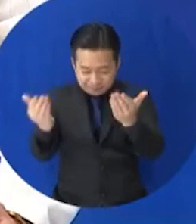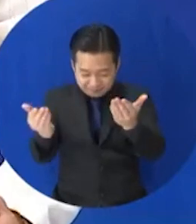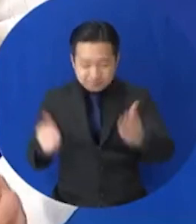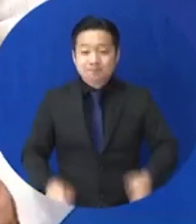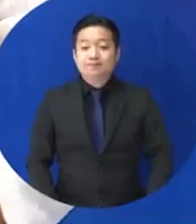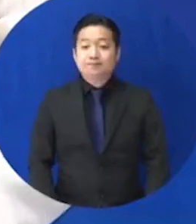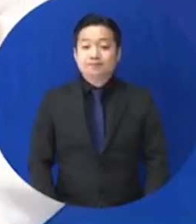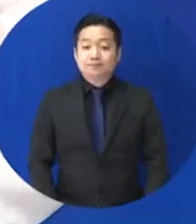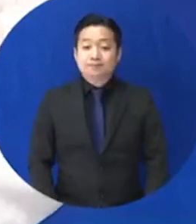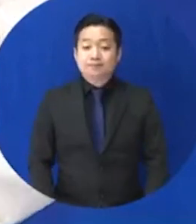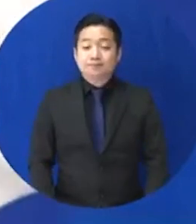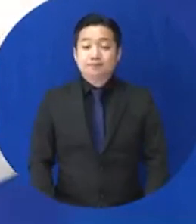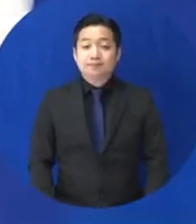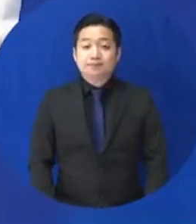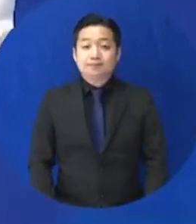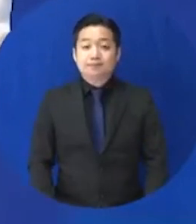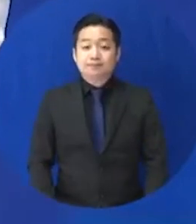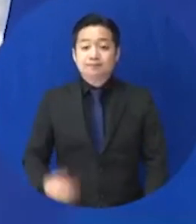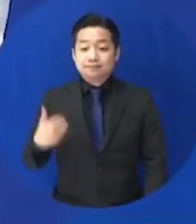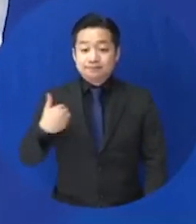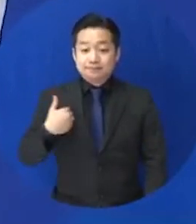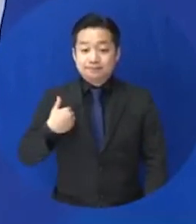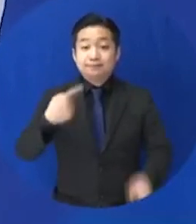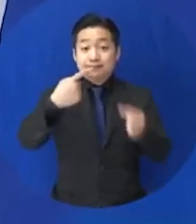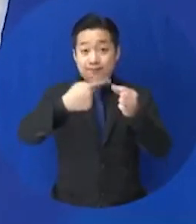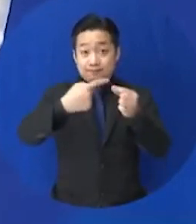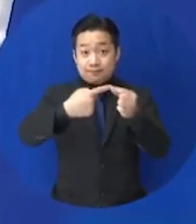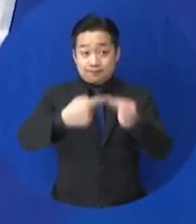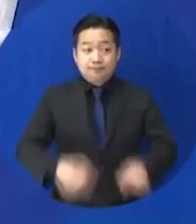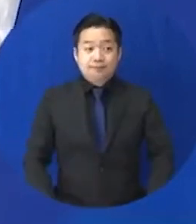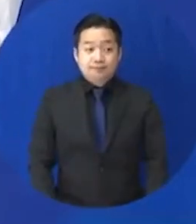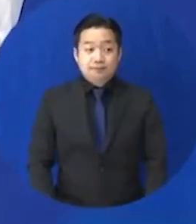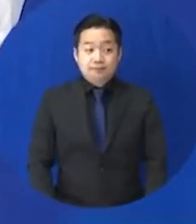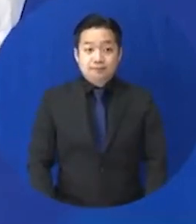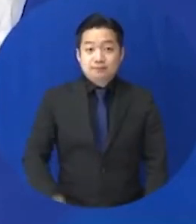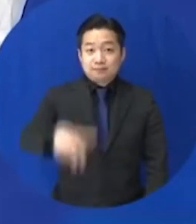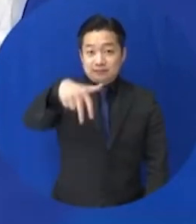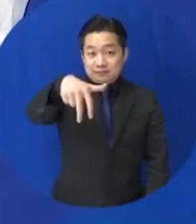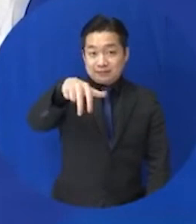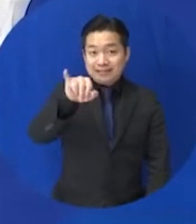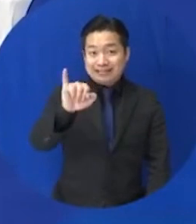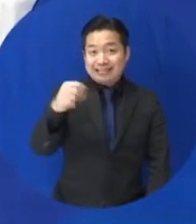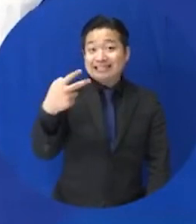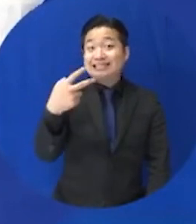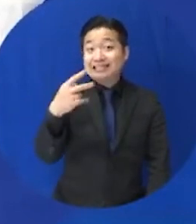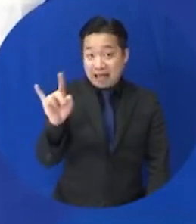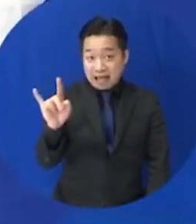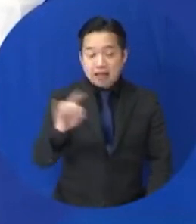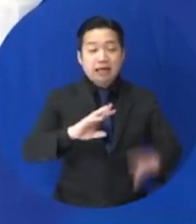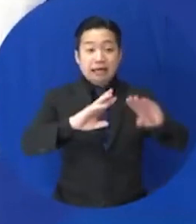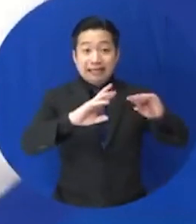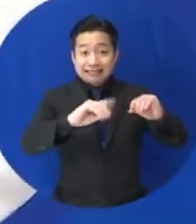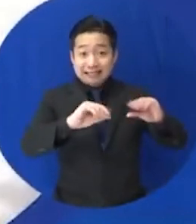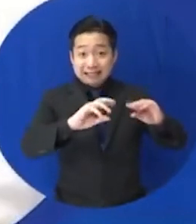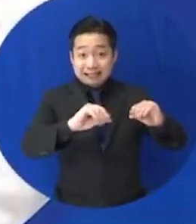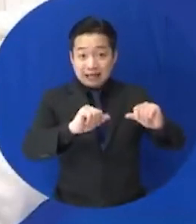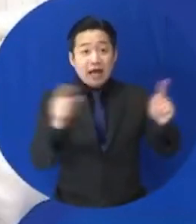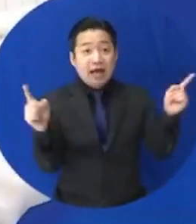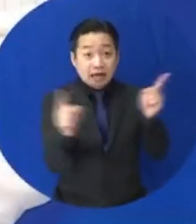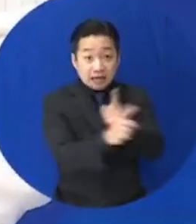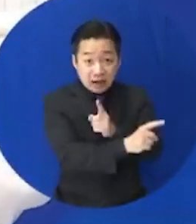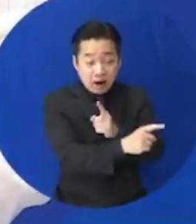드리겠습니다. 제가 첫째로는 지대 개혁을 통해서 이제 국민들의 삶을 좀그